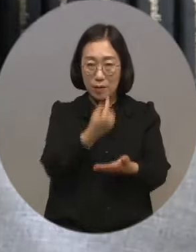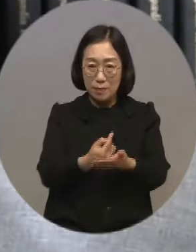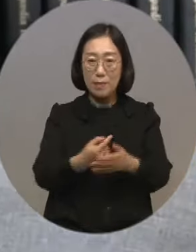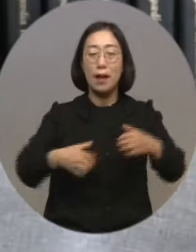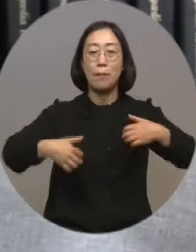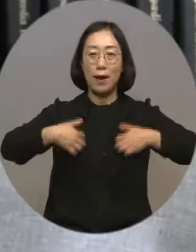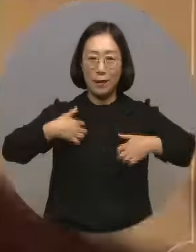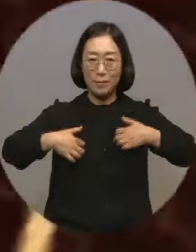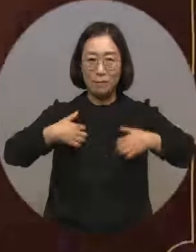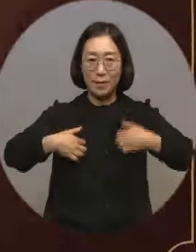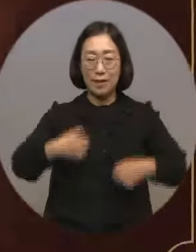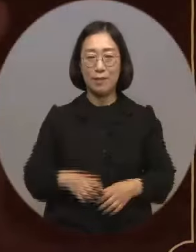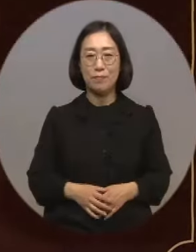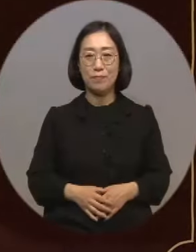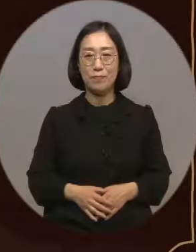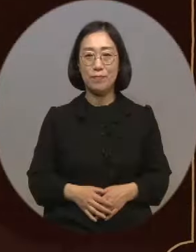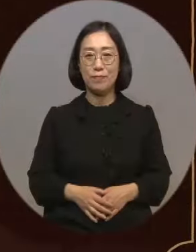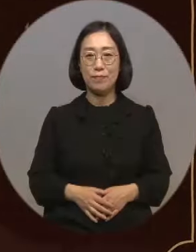반갑습니다. 네.